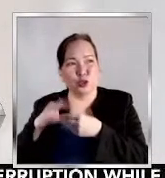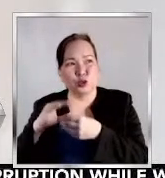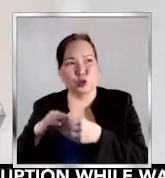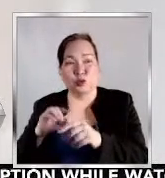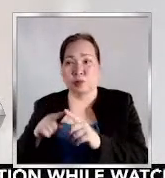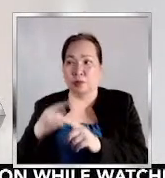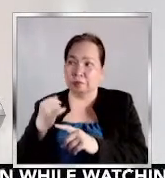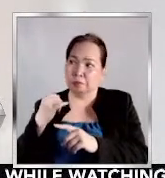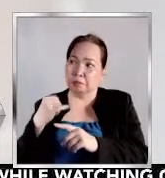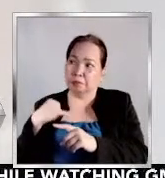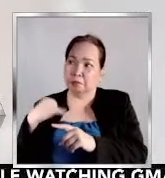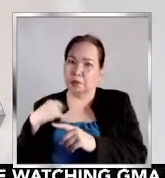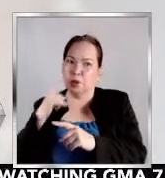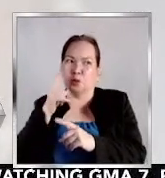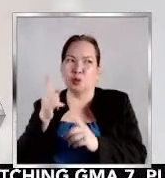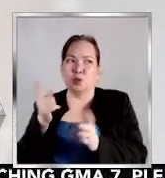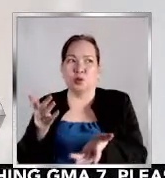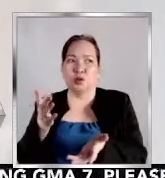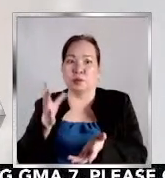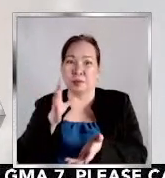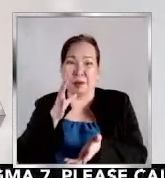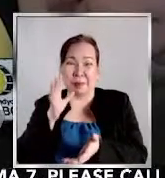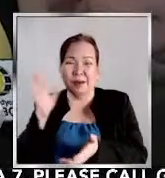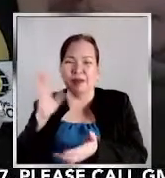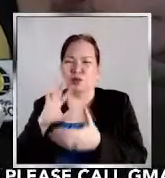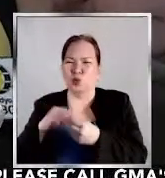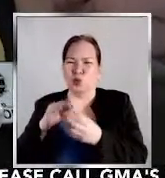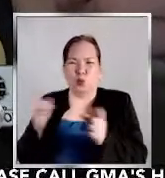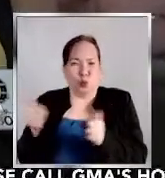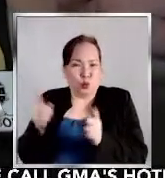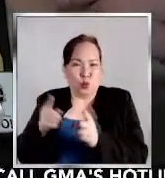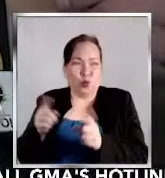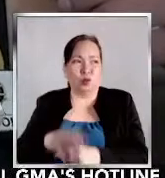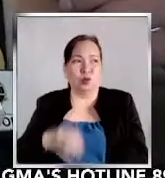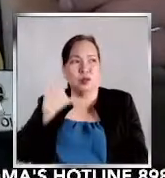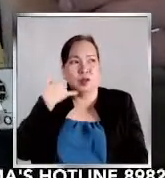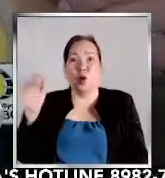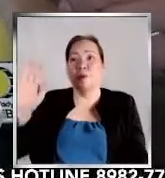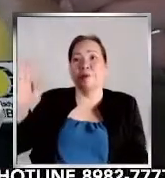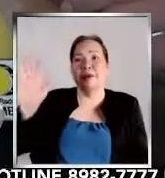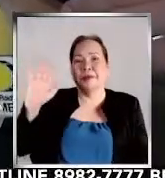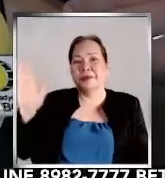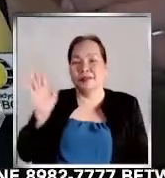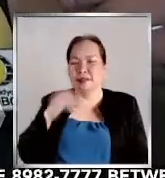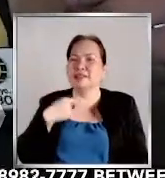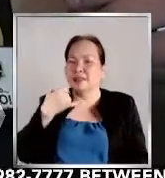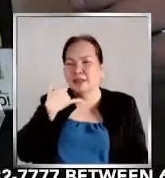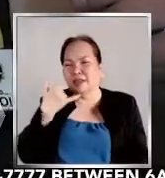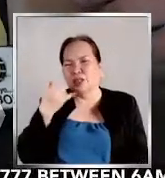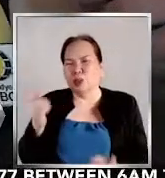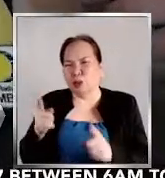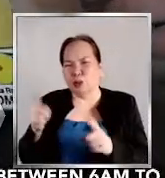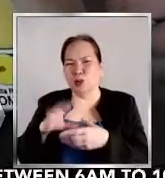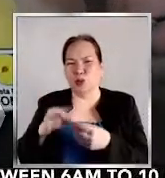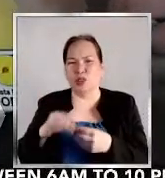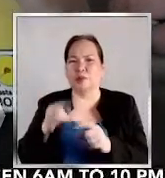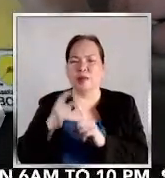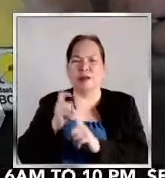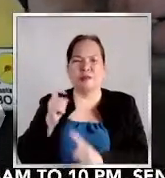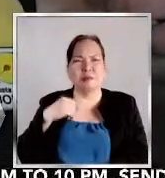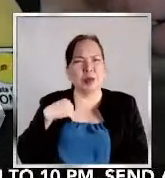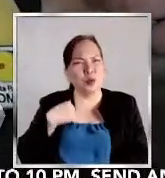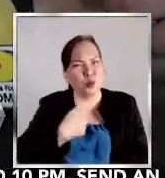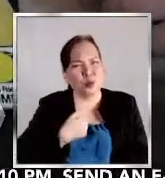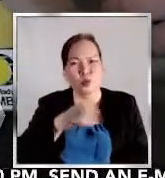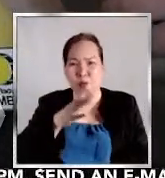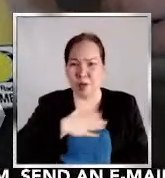tinatapos daw agad ni Roses ang kanilang usapan. Sinasabi niya, sige na. At saka parang nahahapo siya. Doon